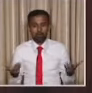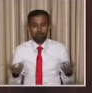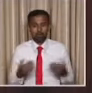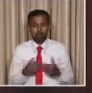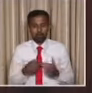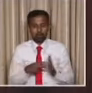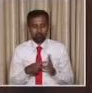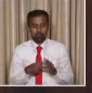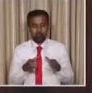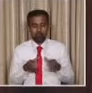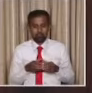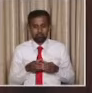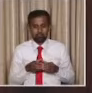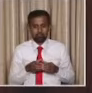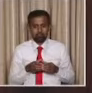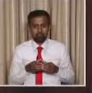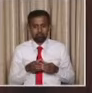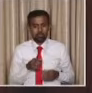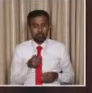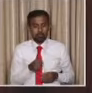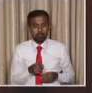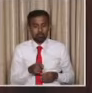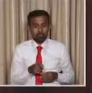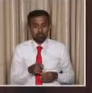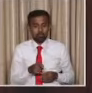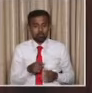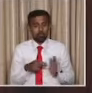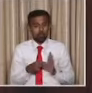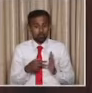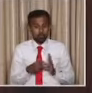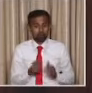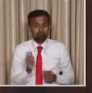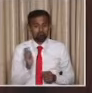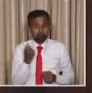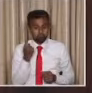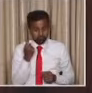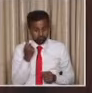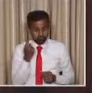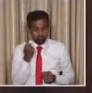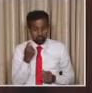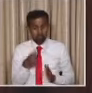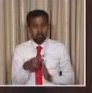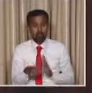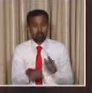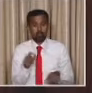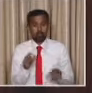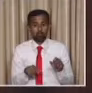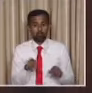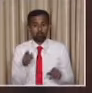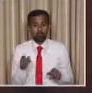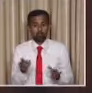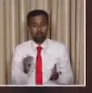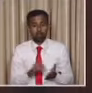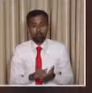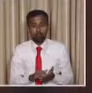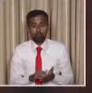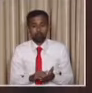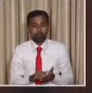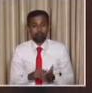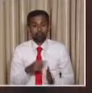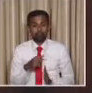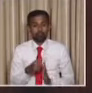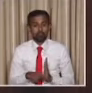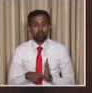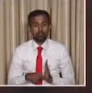අපේ පක්ෂේ මේක අනුව මේ අයවැය ජයග්‍රහණය කරවල මේ රටේ ජනතාවට නැවත වතාවක් මේ